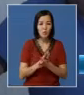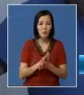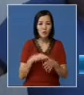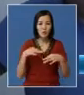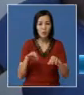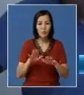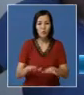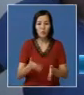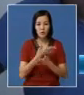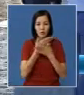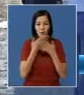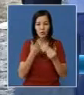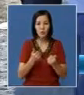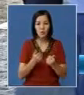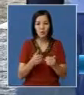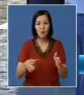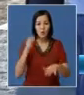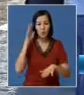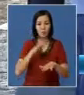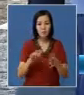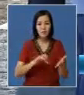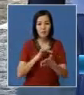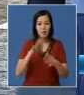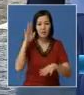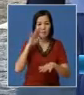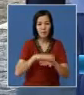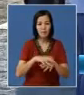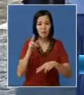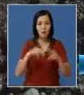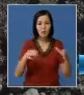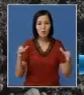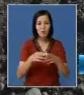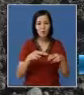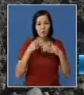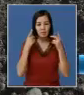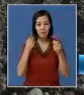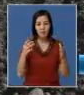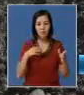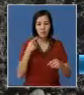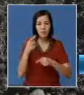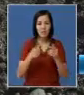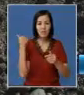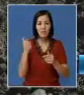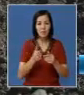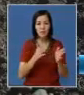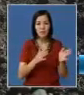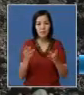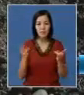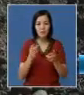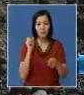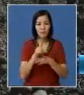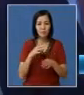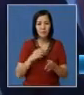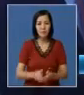арнайы орындарда қарастырылмаған. Амандық Баталов қала басшысы мен мердігерлерге ескерту жасады. Келер аптаға дейін ретке келтіруді